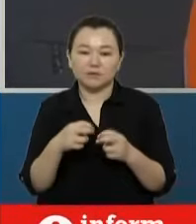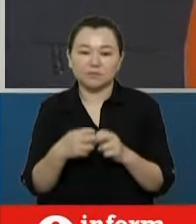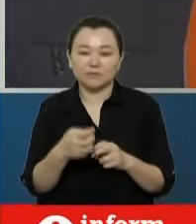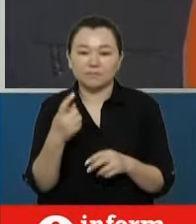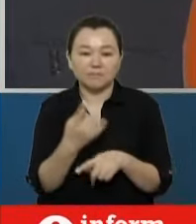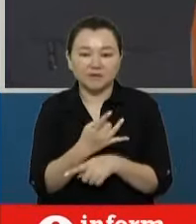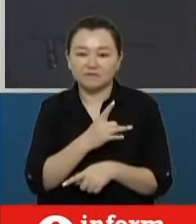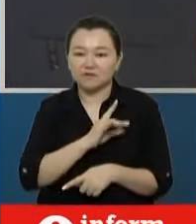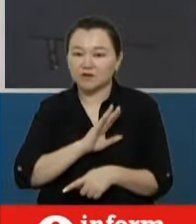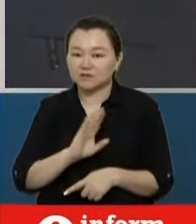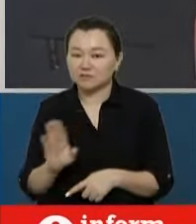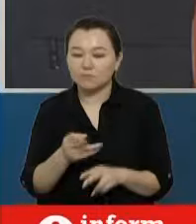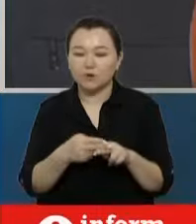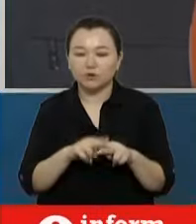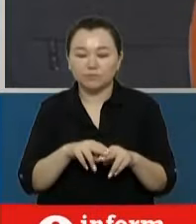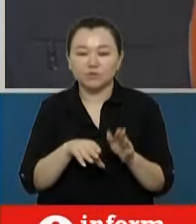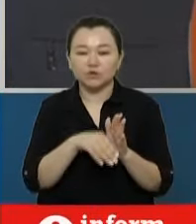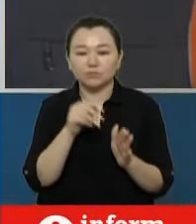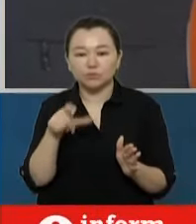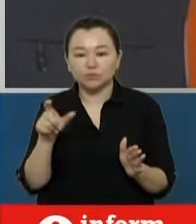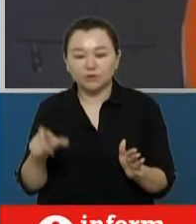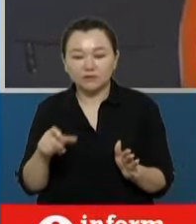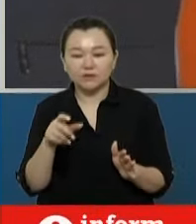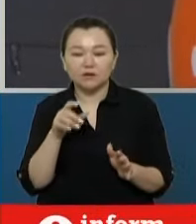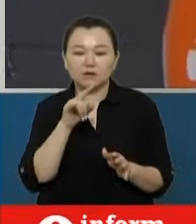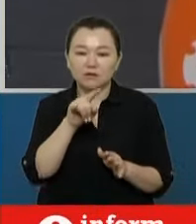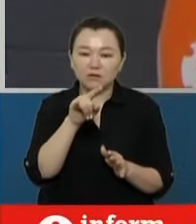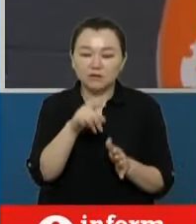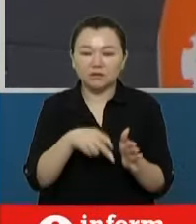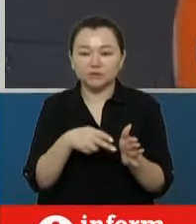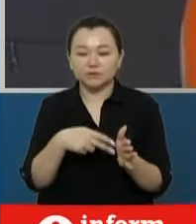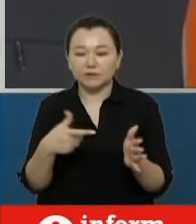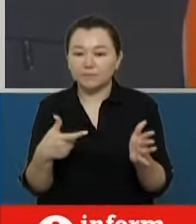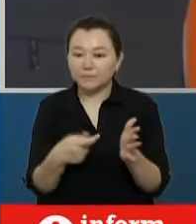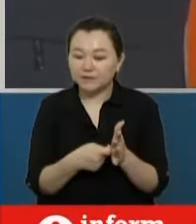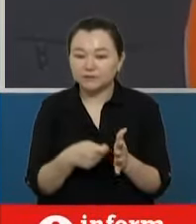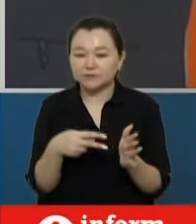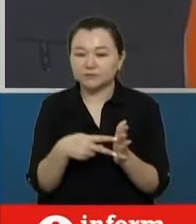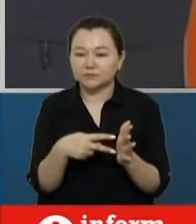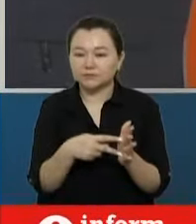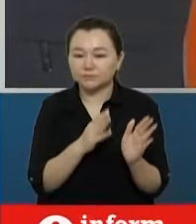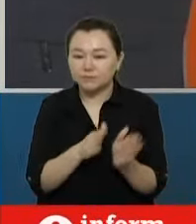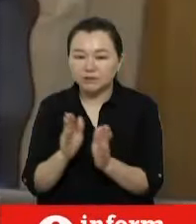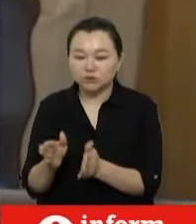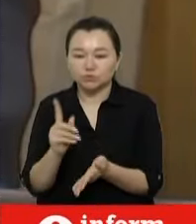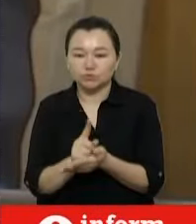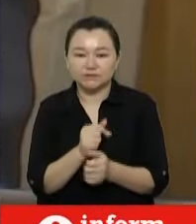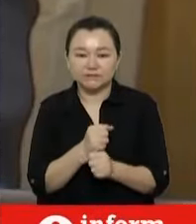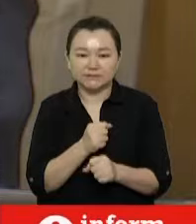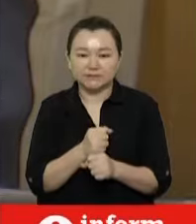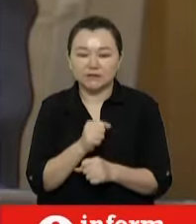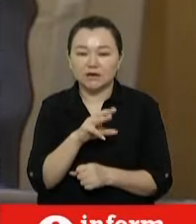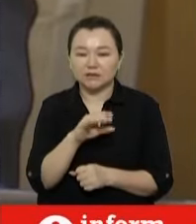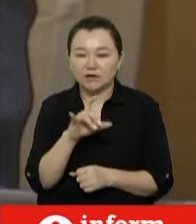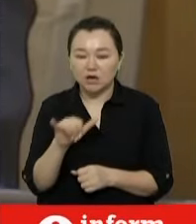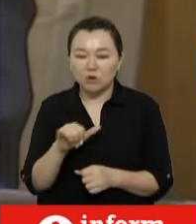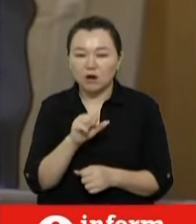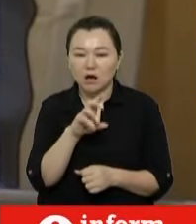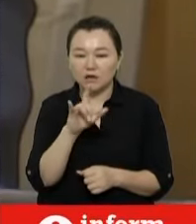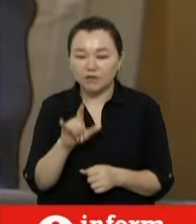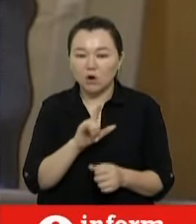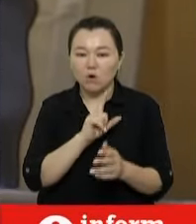емес. Сондықтан мәжіліс депутаттары әуе және теміржол билеттерінің бағасын ретке келтіруді ұсынды. Атыраудан Ақтауға ұшақпен